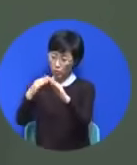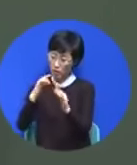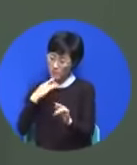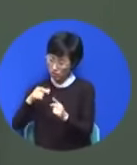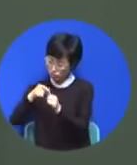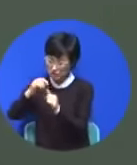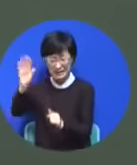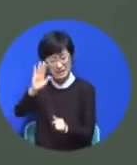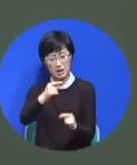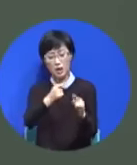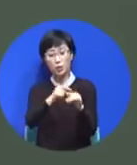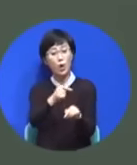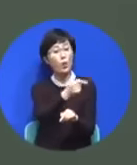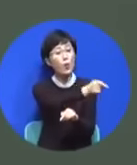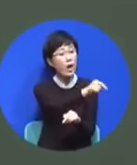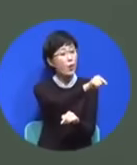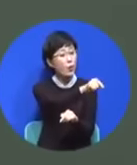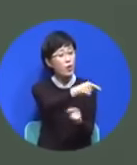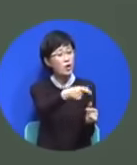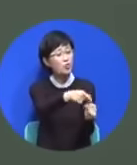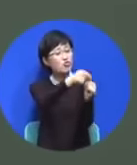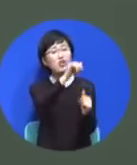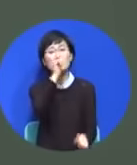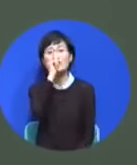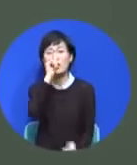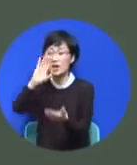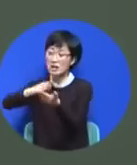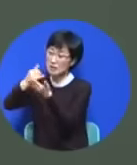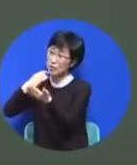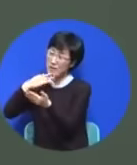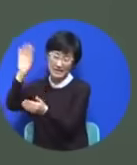있다 그리스도 밖에도 구원